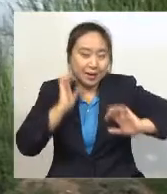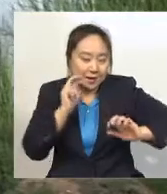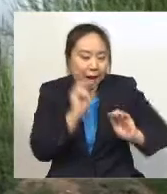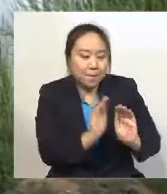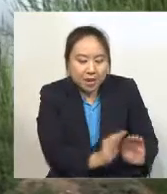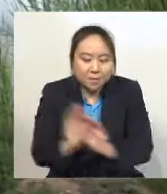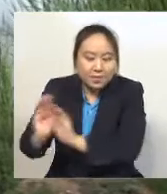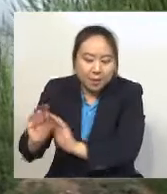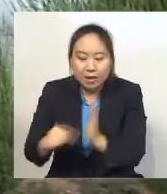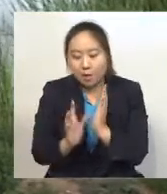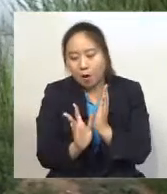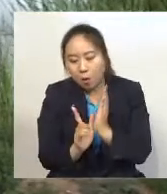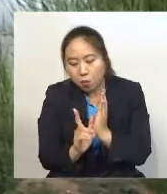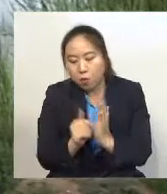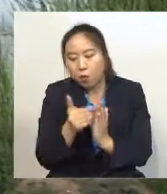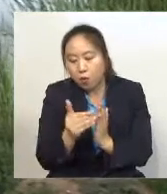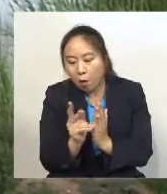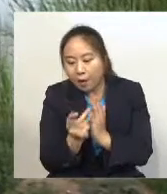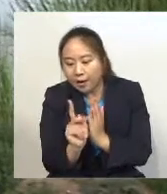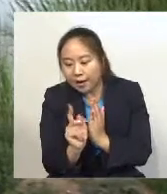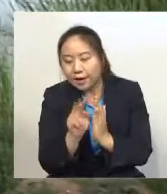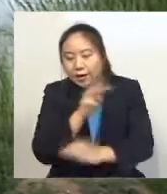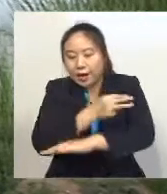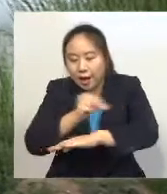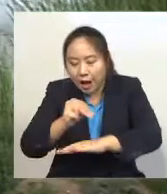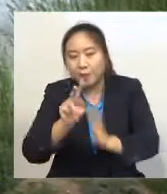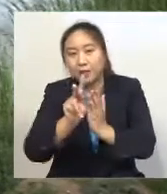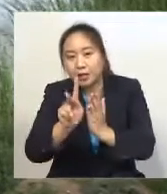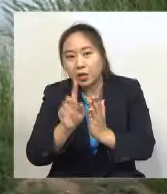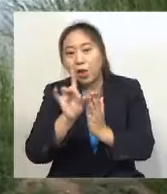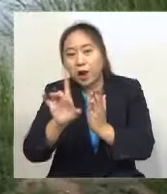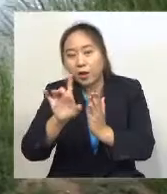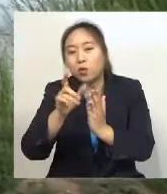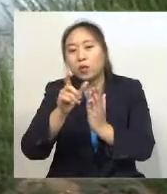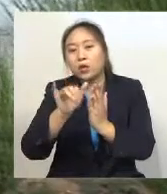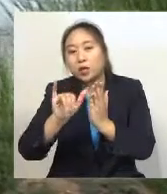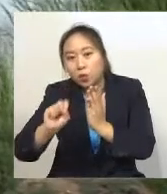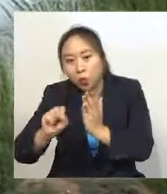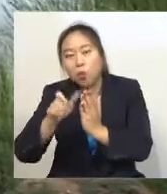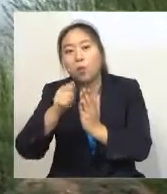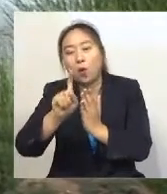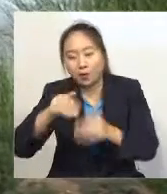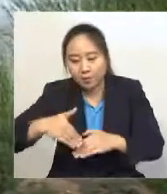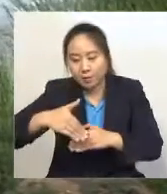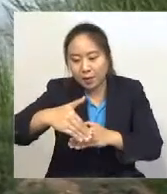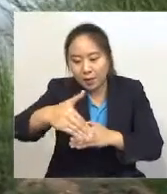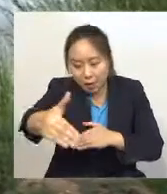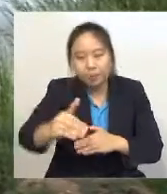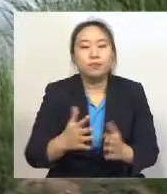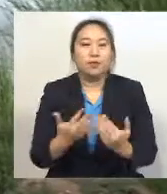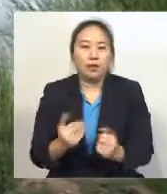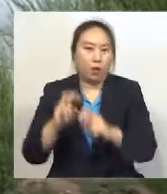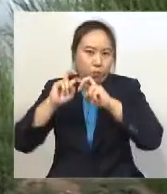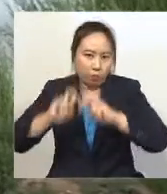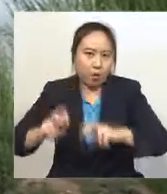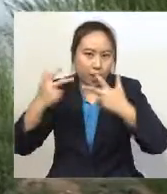มิขอนแก่นมหาสารคามกาฬสินธุ์ร้อยเอ็ดยโสธรอุบลราชธานีนะครับโดยได้ทำการศึกษาไว้แล้ว